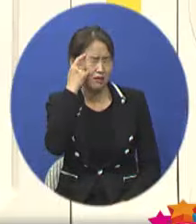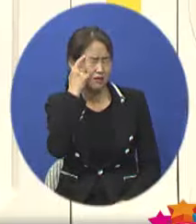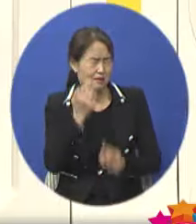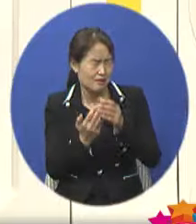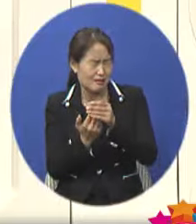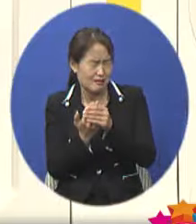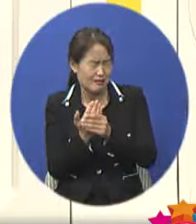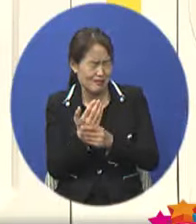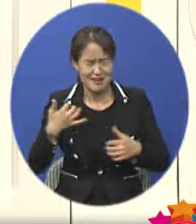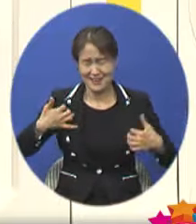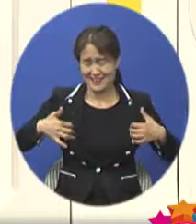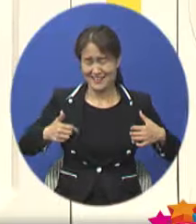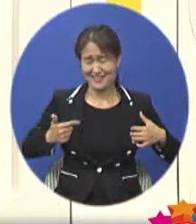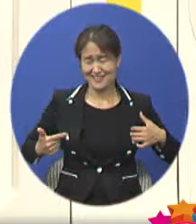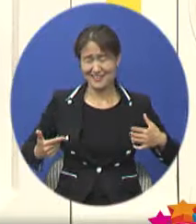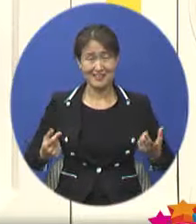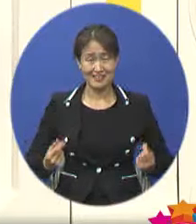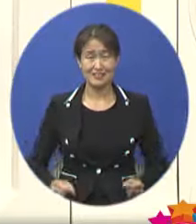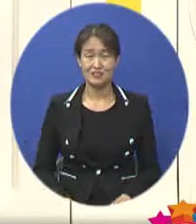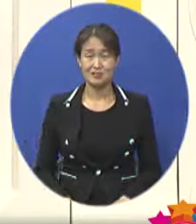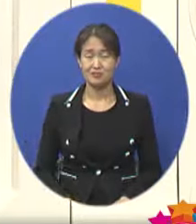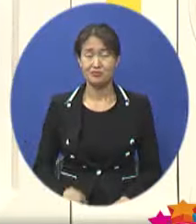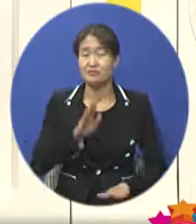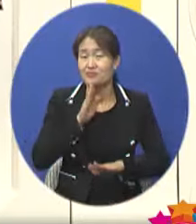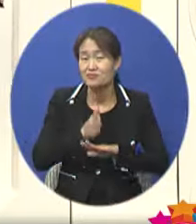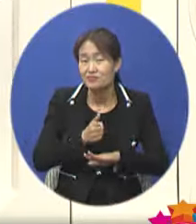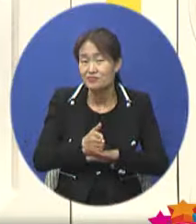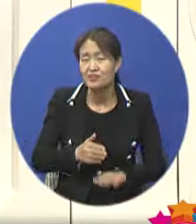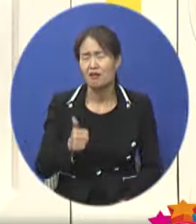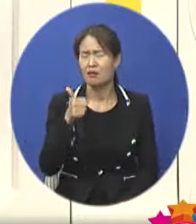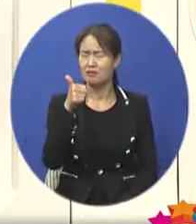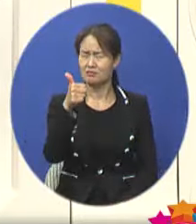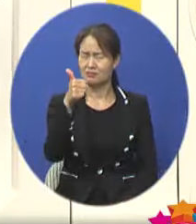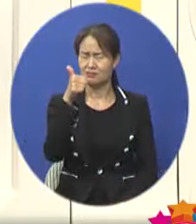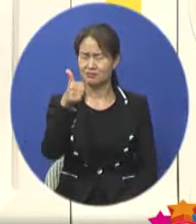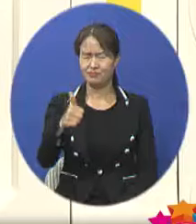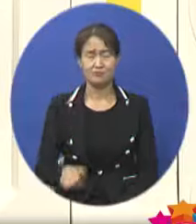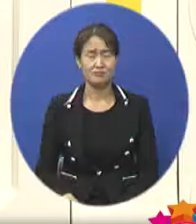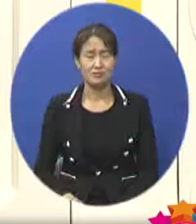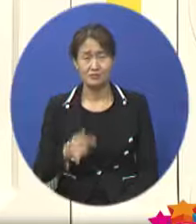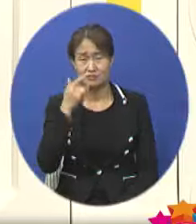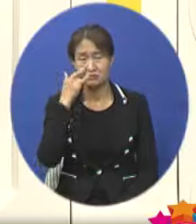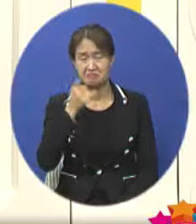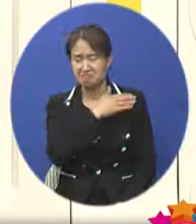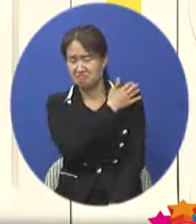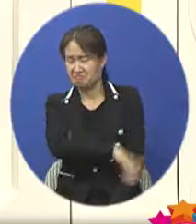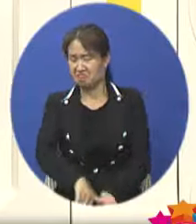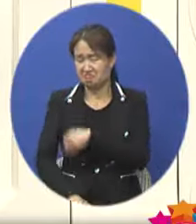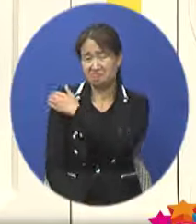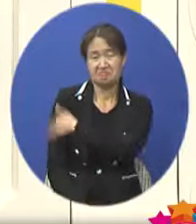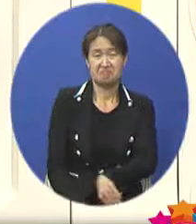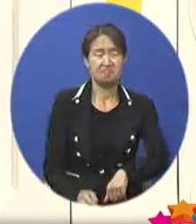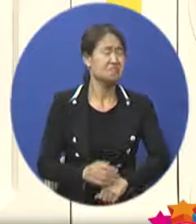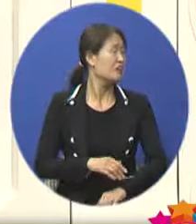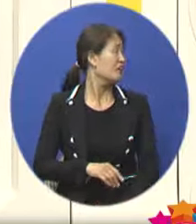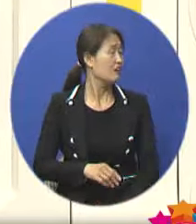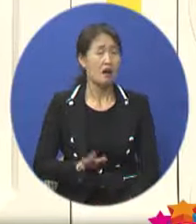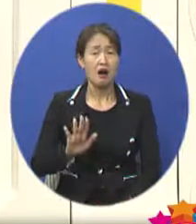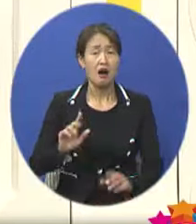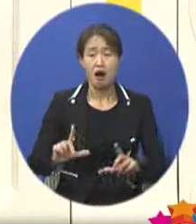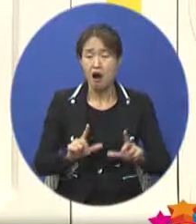마음이 정말 기쁜 것 같아요. 나는 이런 자녀분들 최고 좋아. 네. 예, 부모님 나 몰라라고 뭐 좀 살기